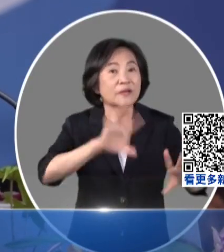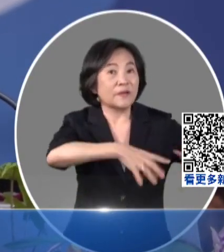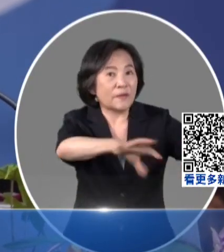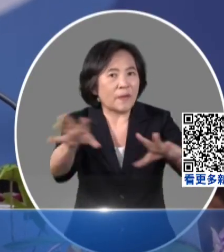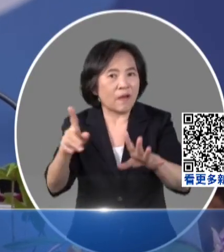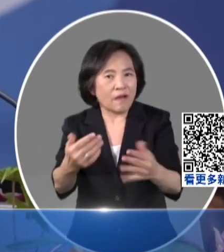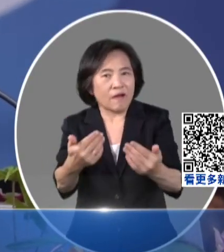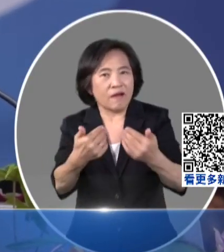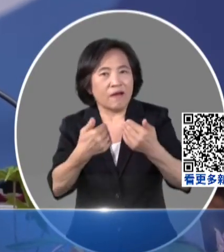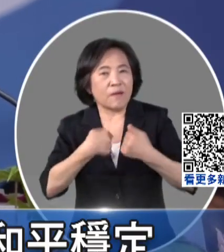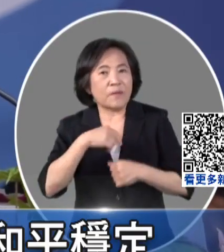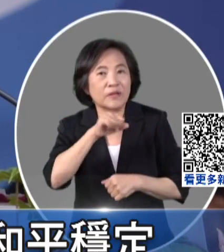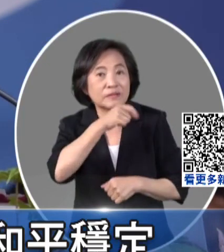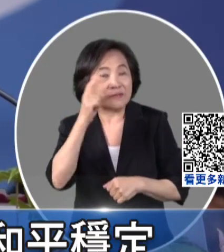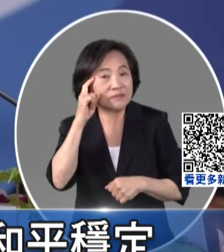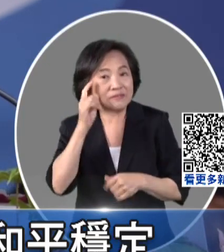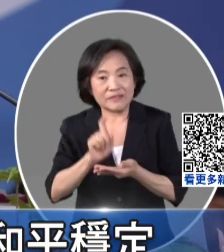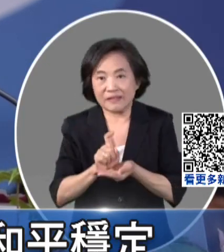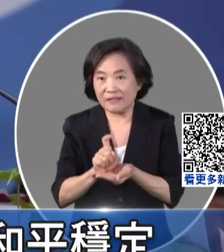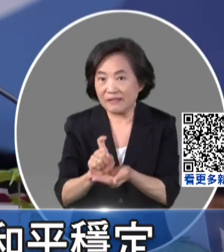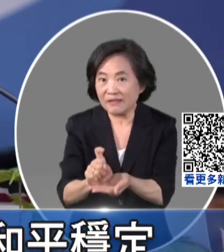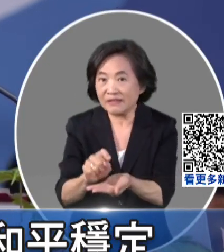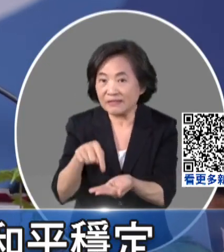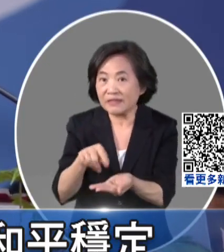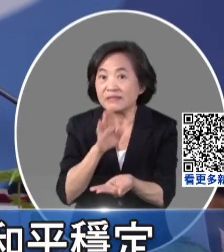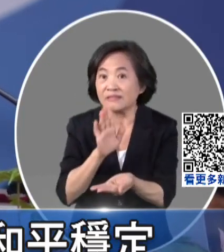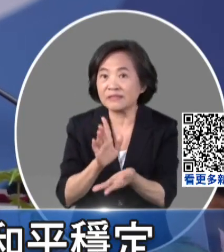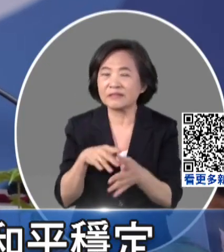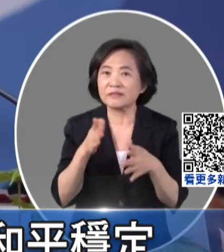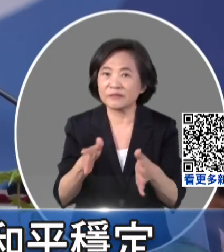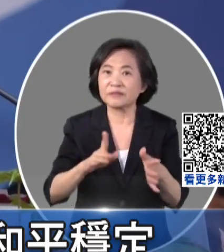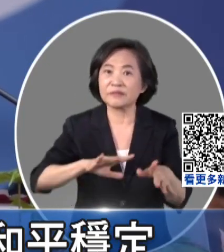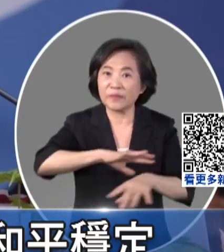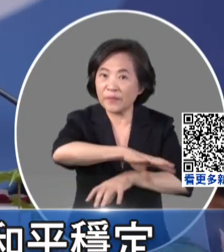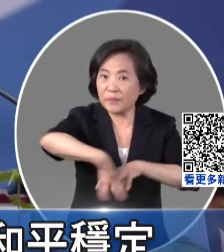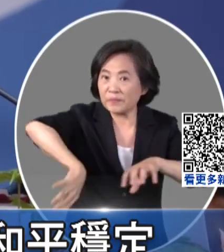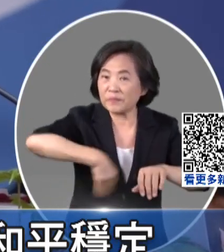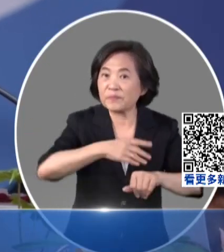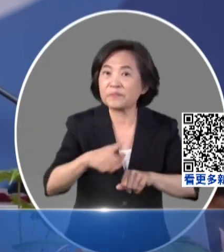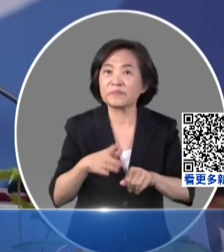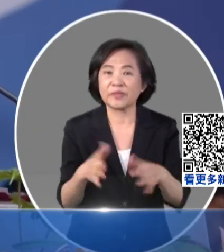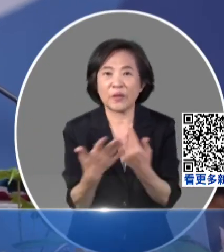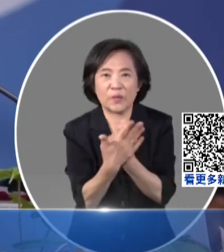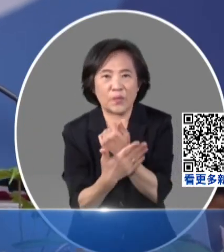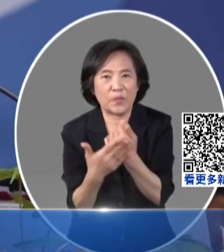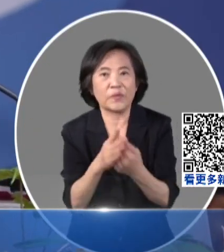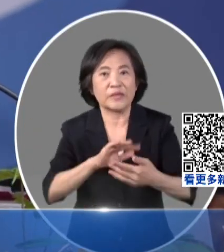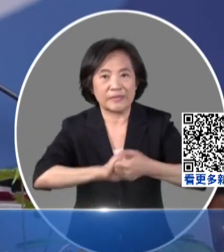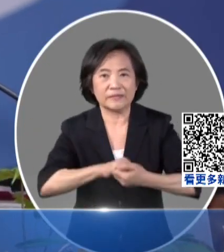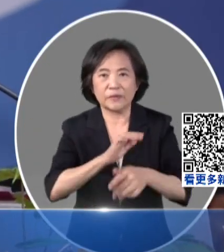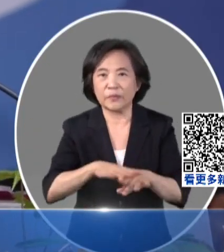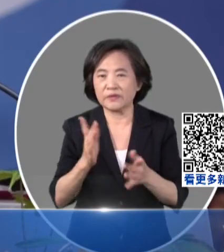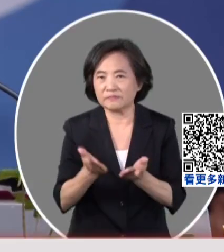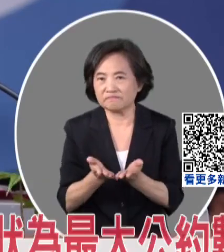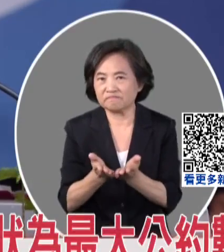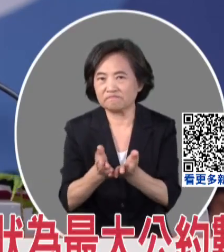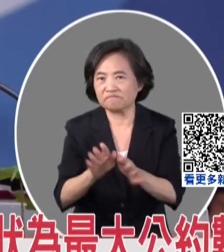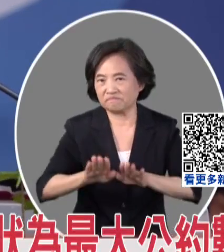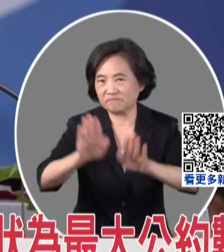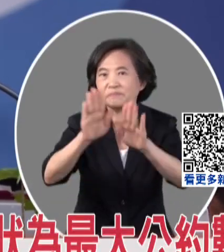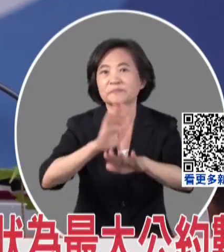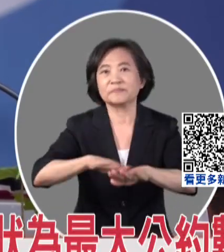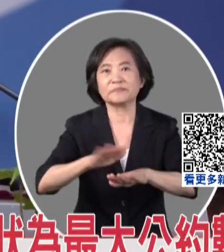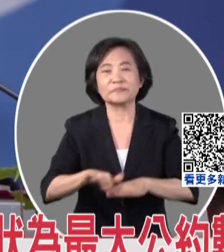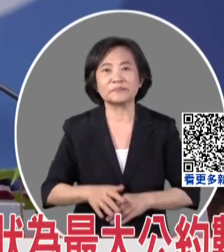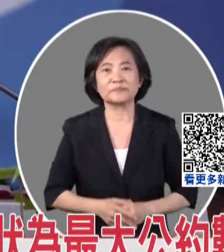会认同海鲲军舰是为了守护区域和平稳定而破浪前行， 持续强化我国